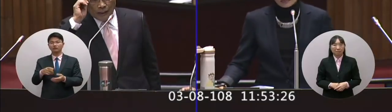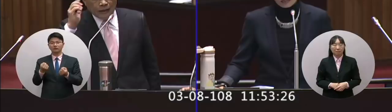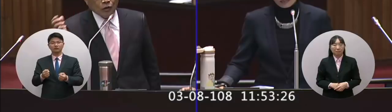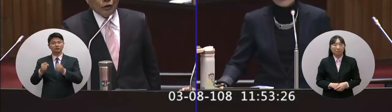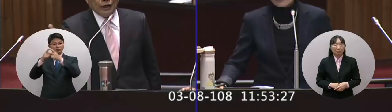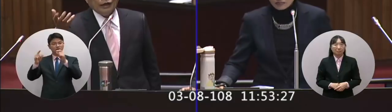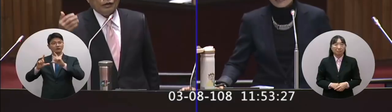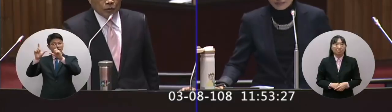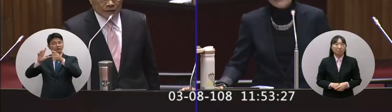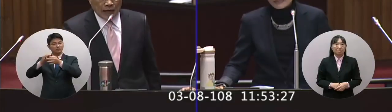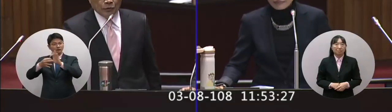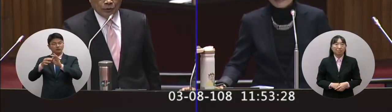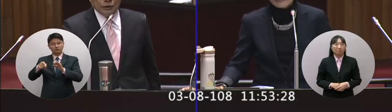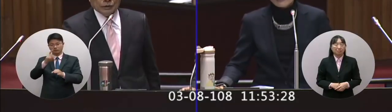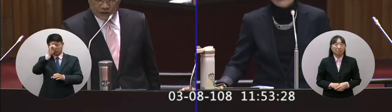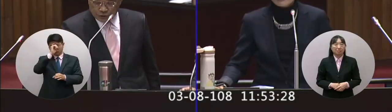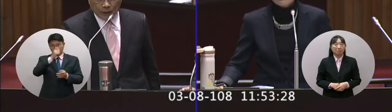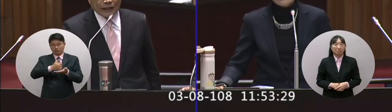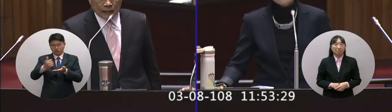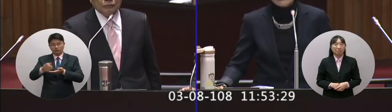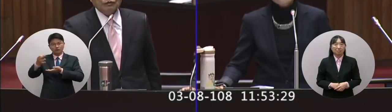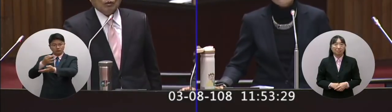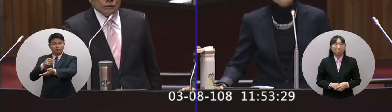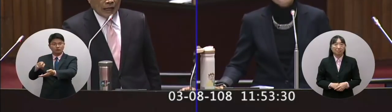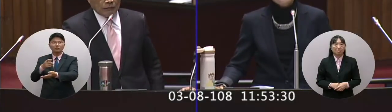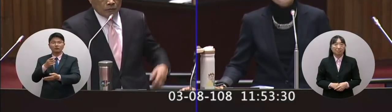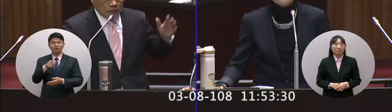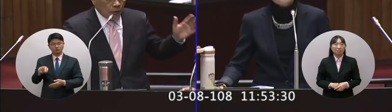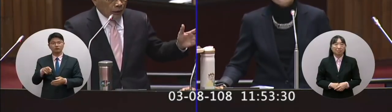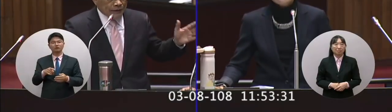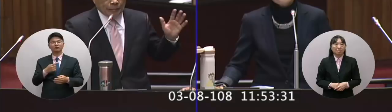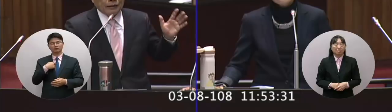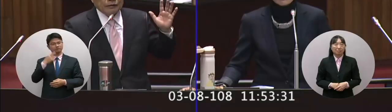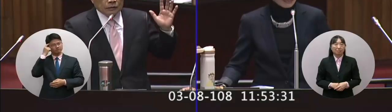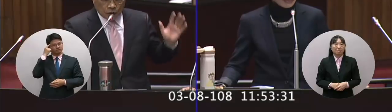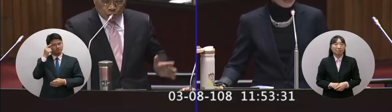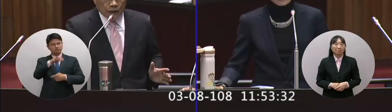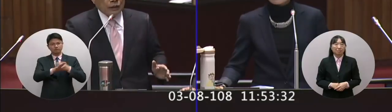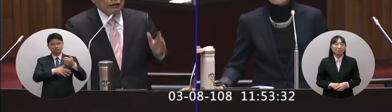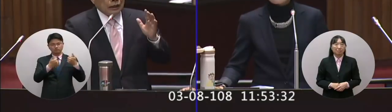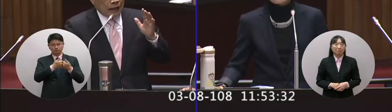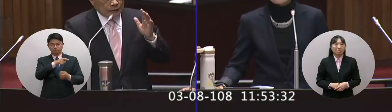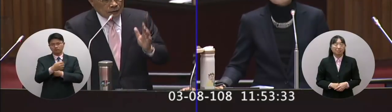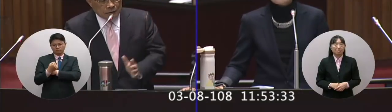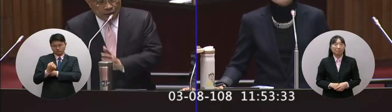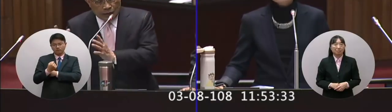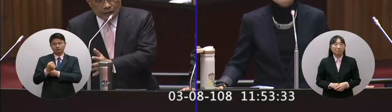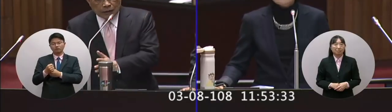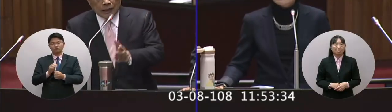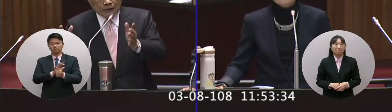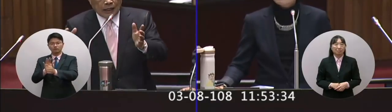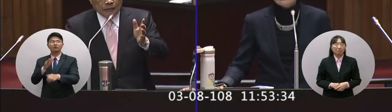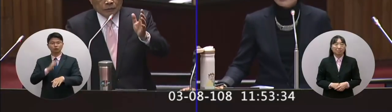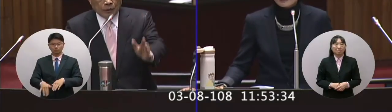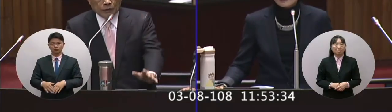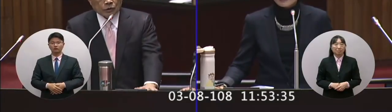运能够也有参与的机会等，我想农委会这边的努力。那前一